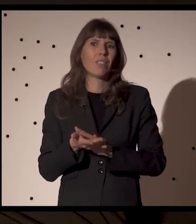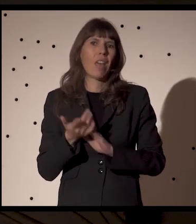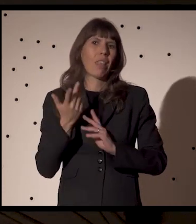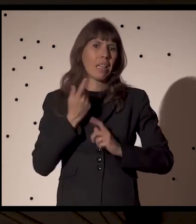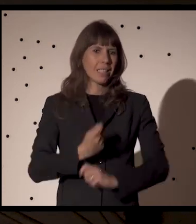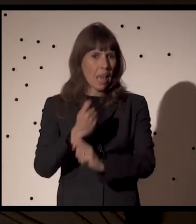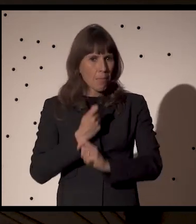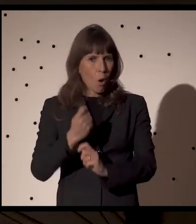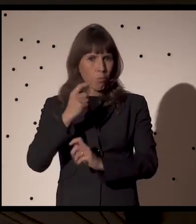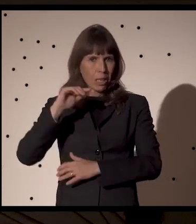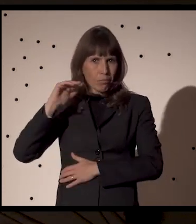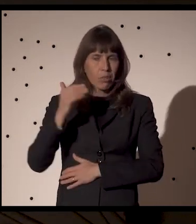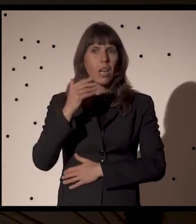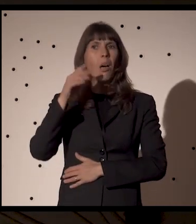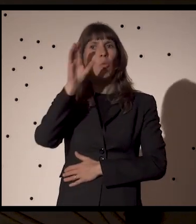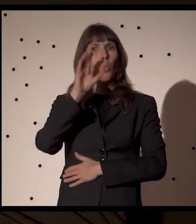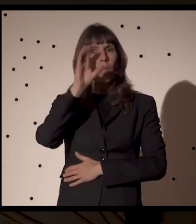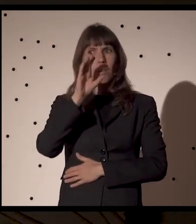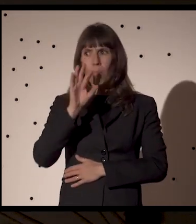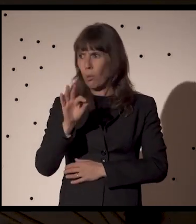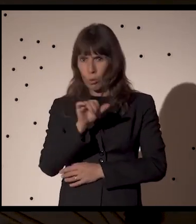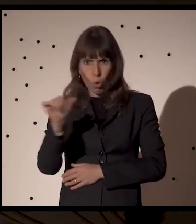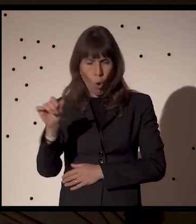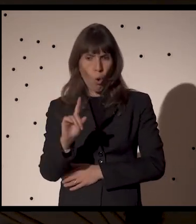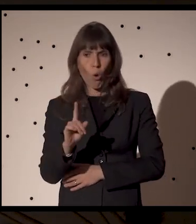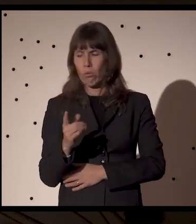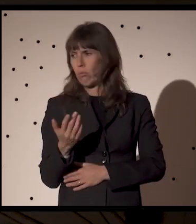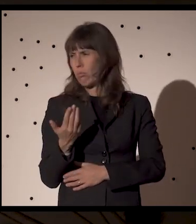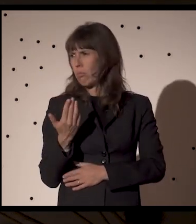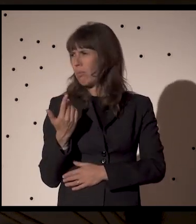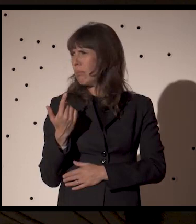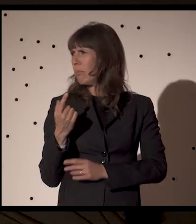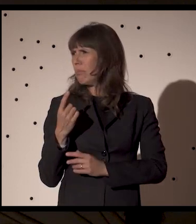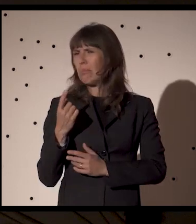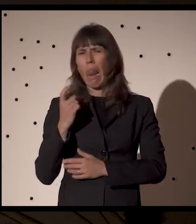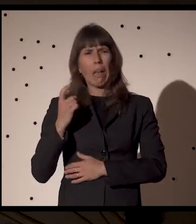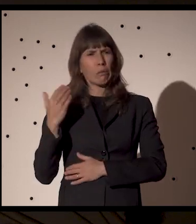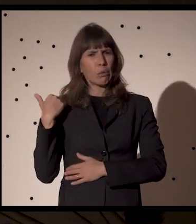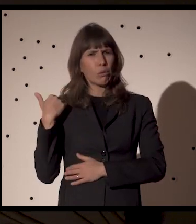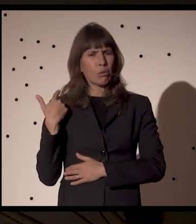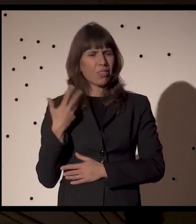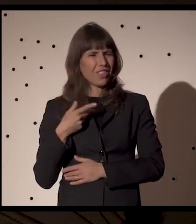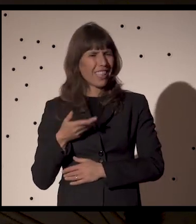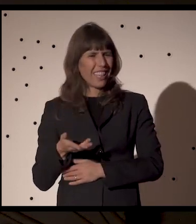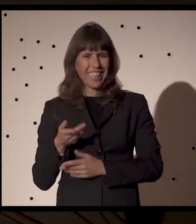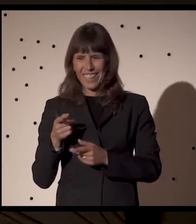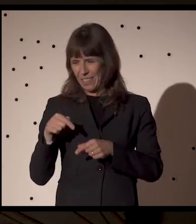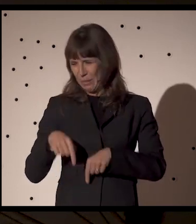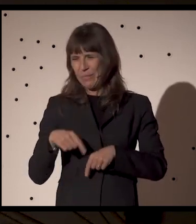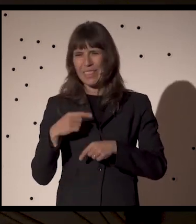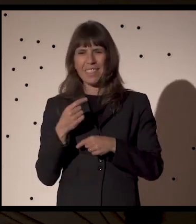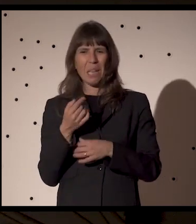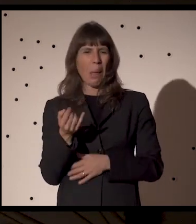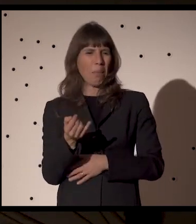non solo dal punto di vista turistico L'altro giorno sono rimasto colpito qui quando c'era una piccola cerimonia al Piccolo teatro